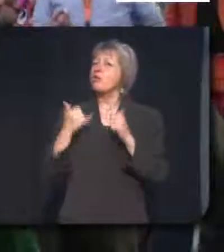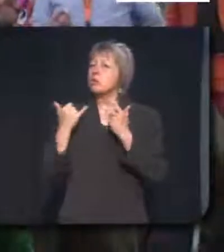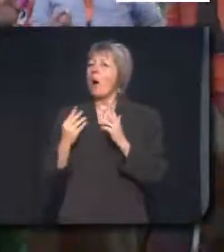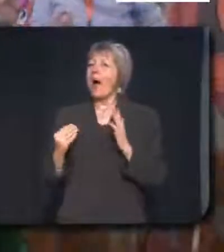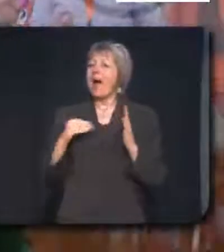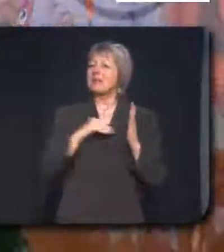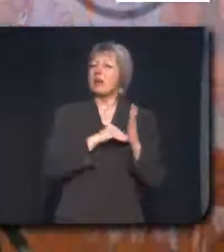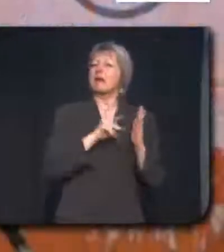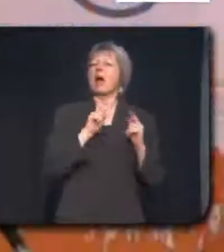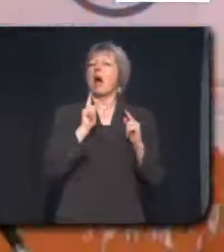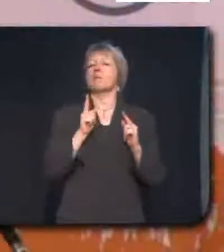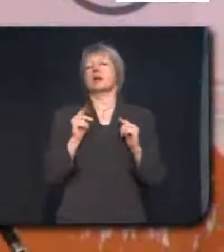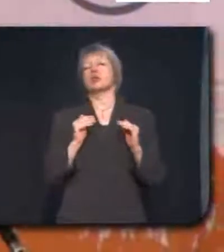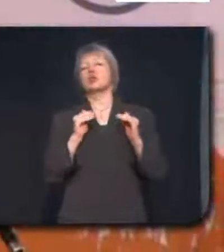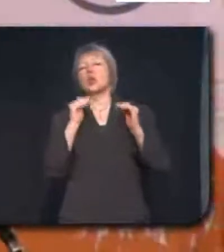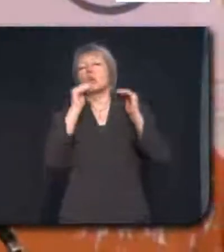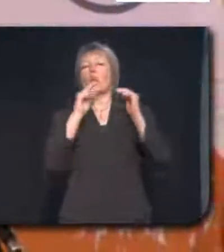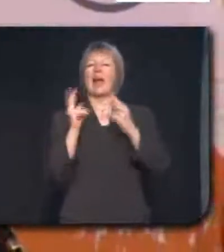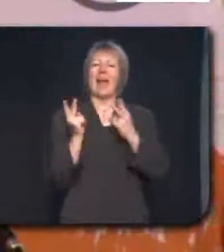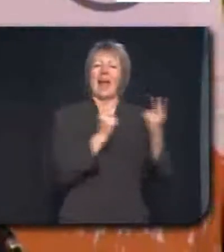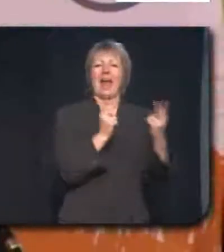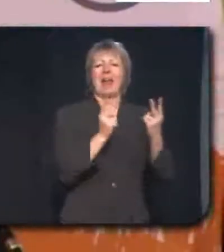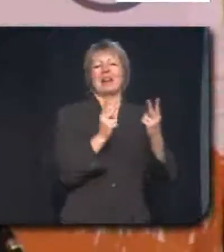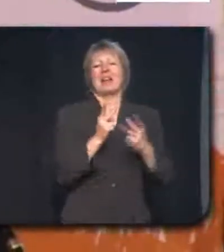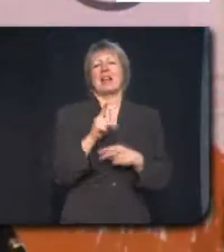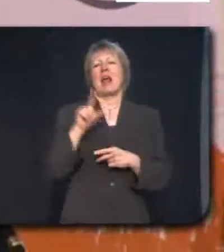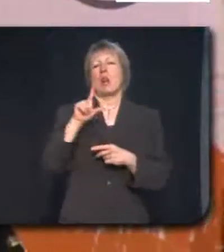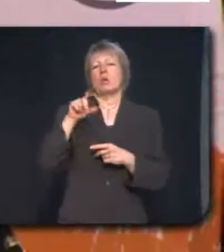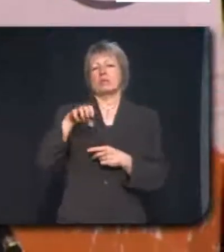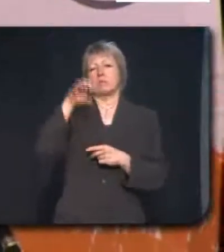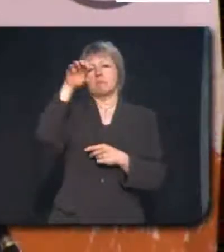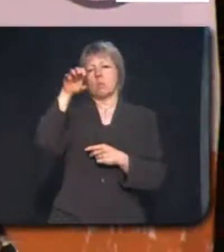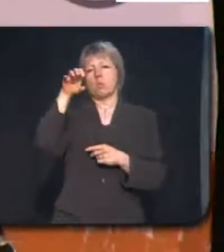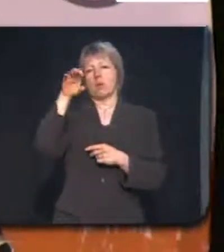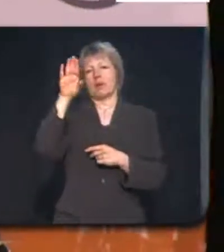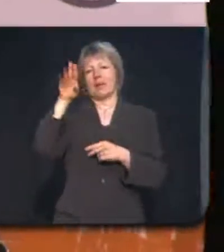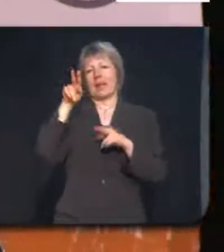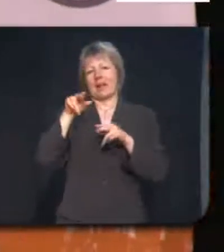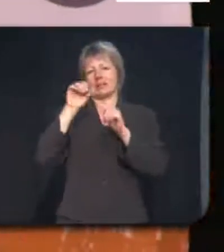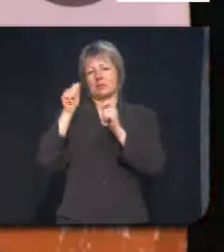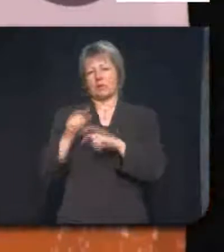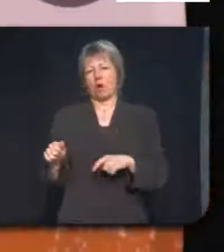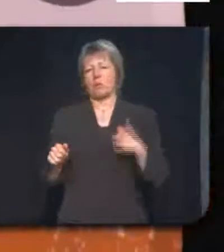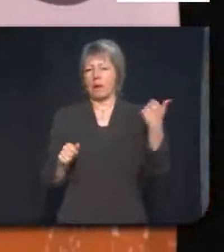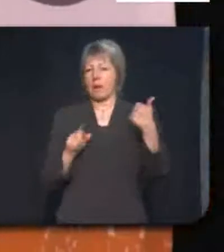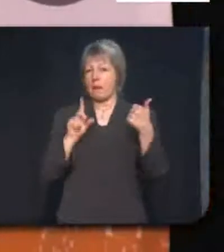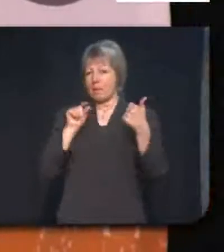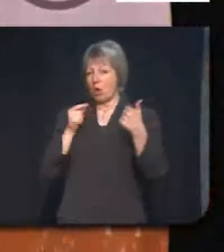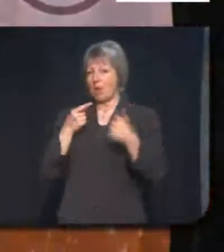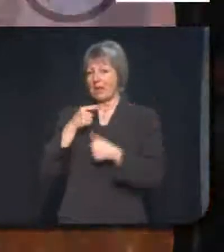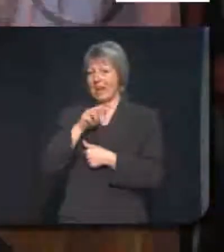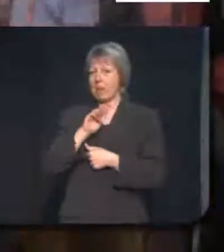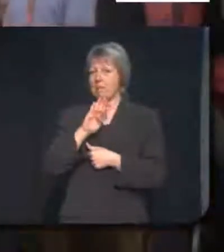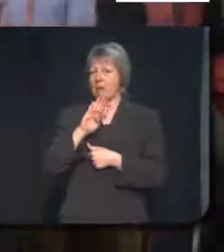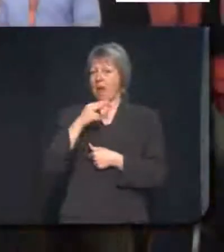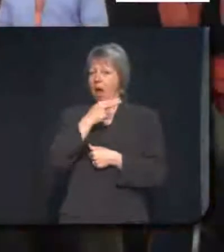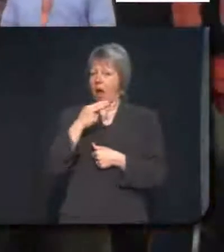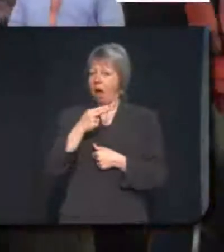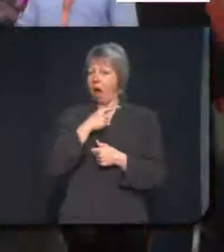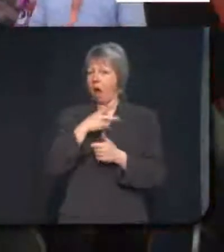er ist quasi Äquivalent von der Rechtsform ja okay das heißt auf deutschen eine GmbH kontrolliert starten danke